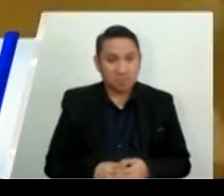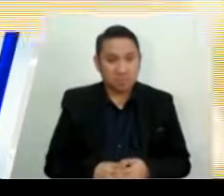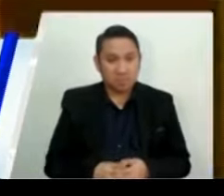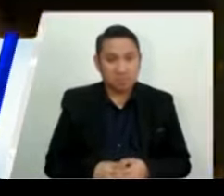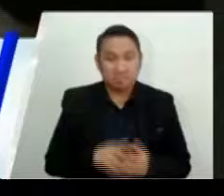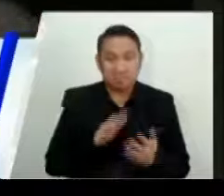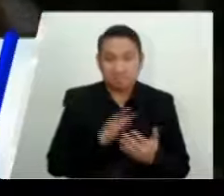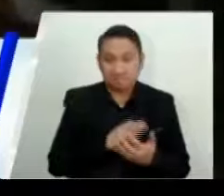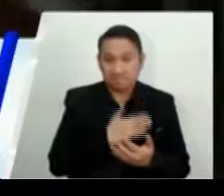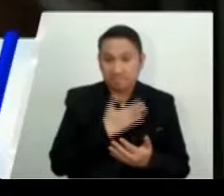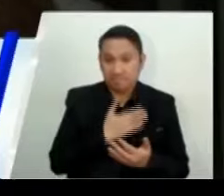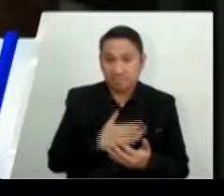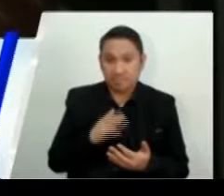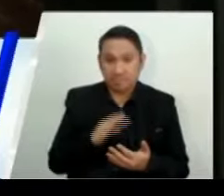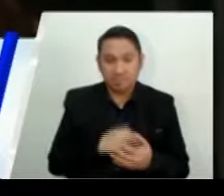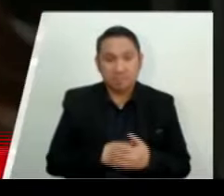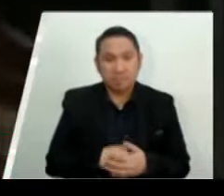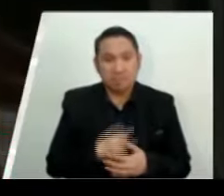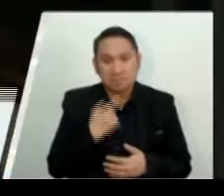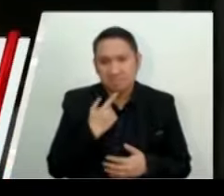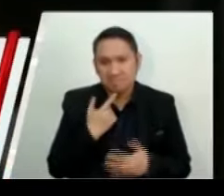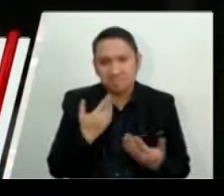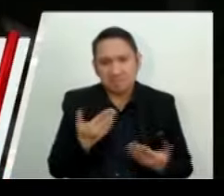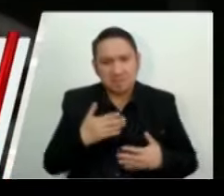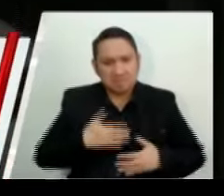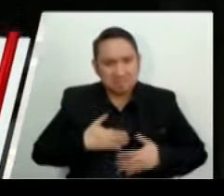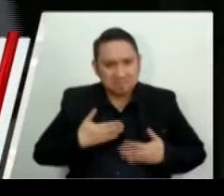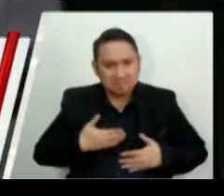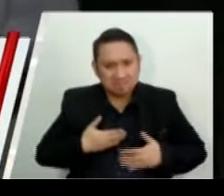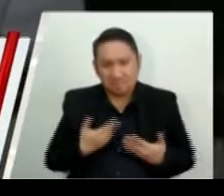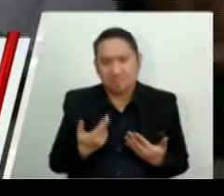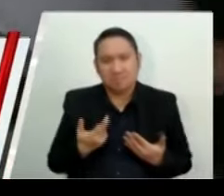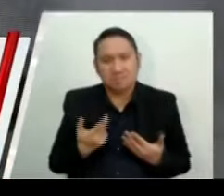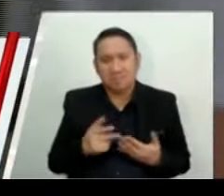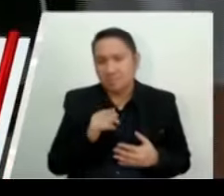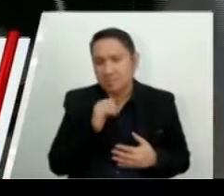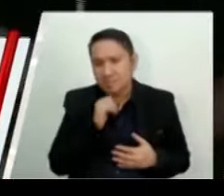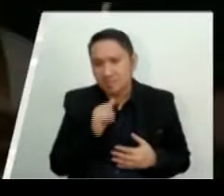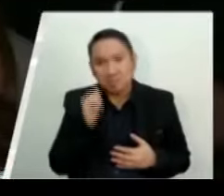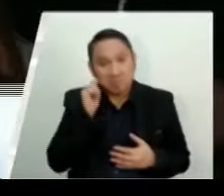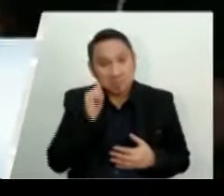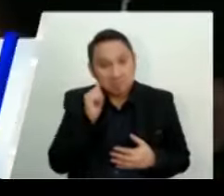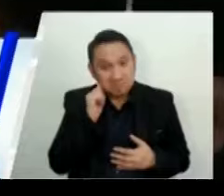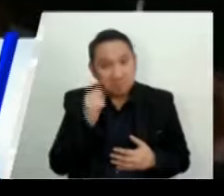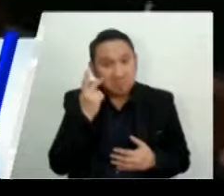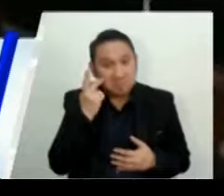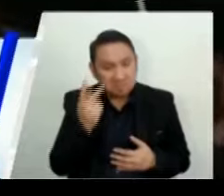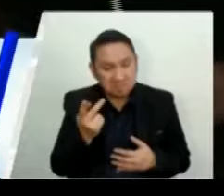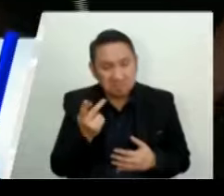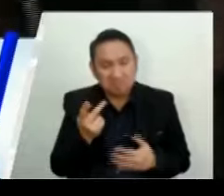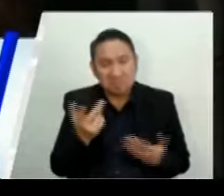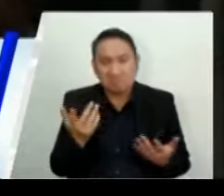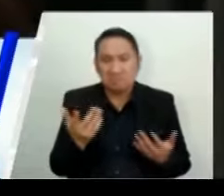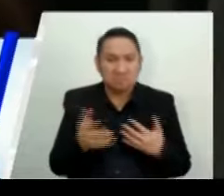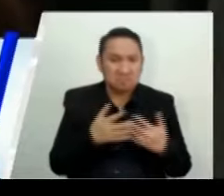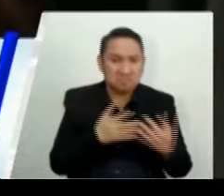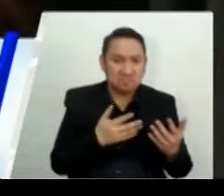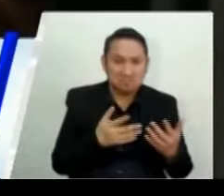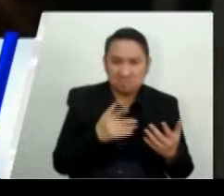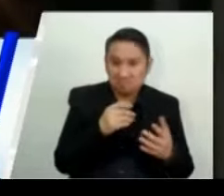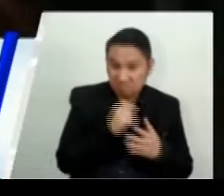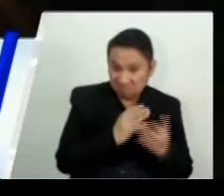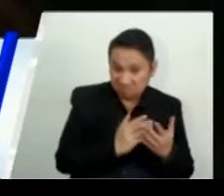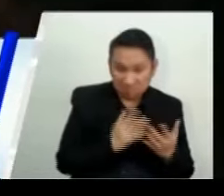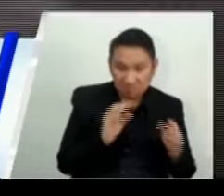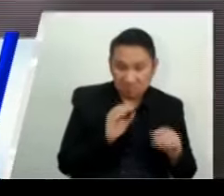Ang saya to see everybody. Bihira lang kami magkita-kita ng isang araw na walang trabaho. Happy ako to